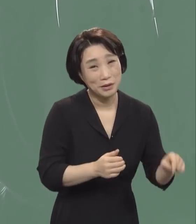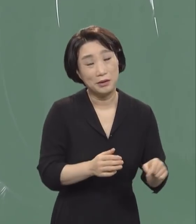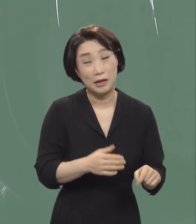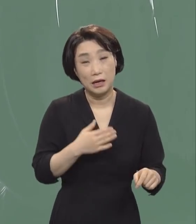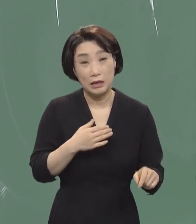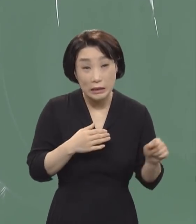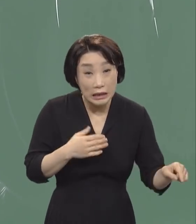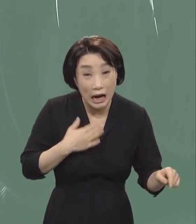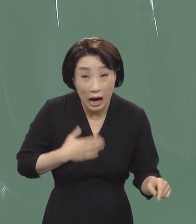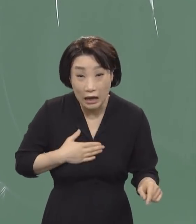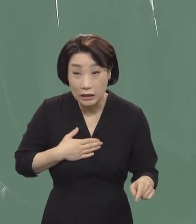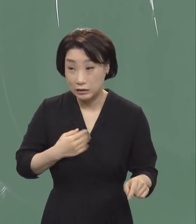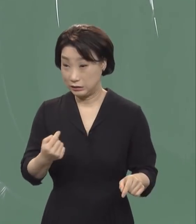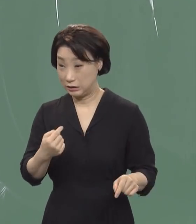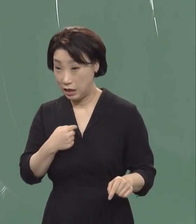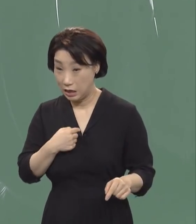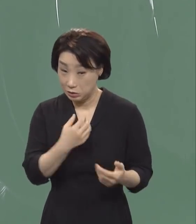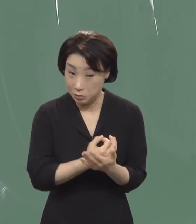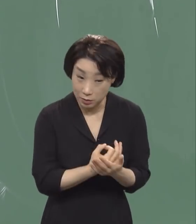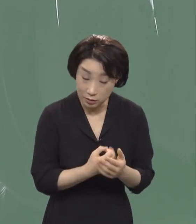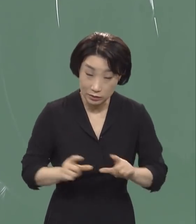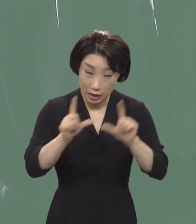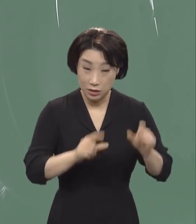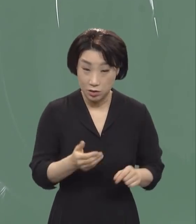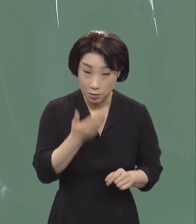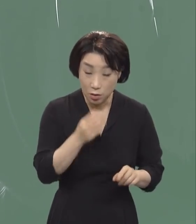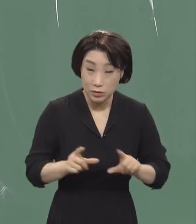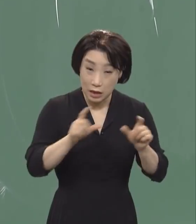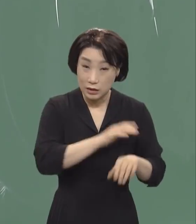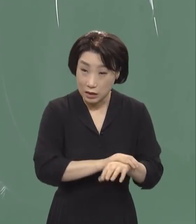아는 제가 돈 벌어서 잘 먹고 잘 살면 모르겠어